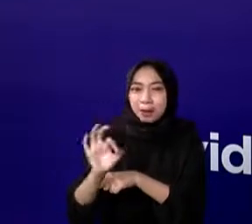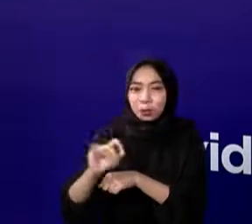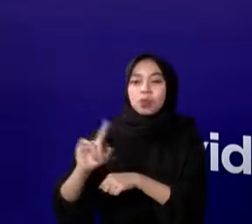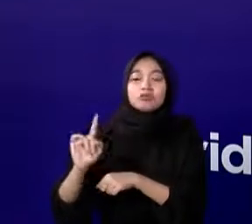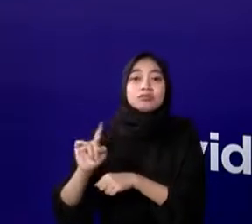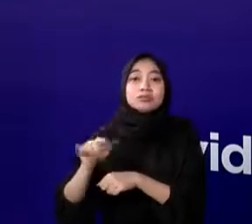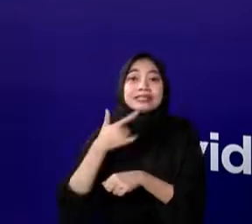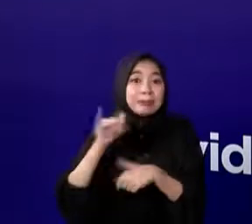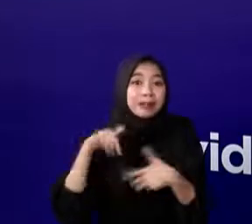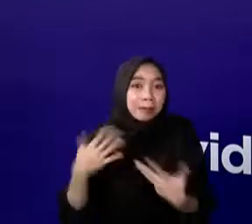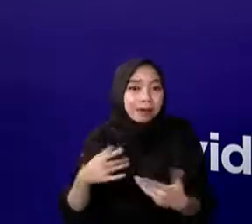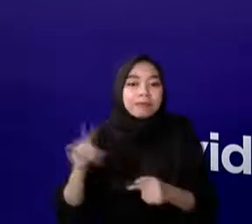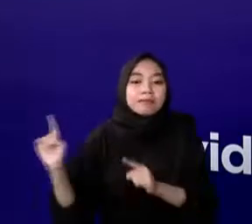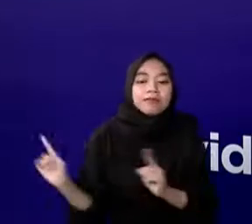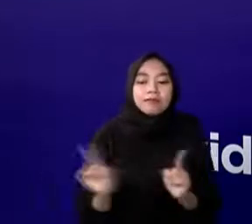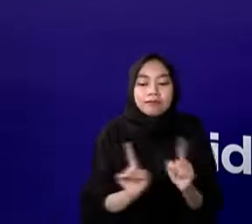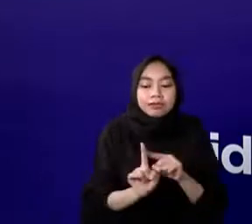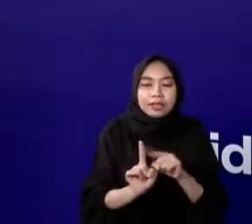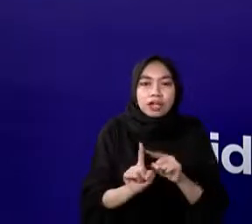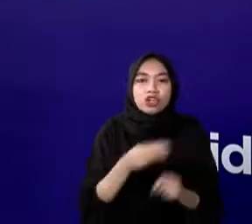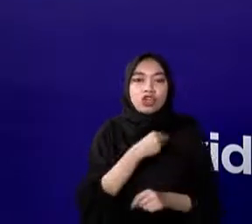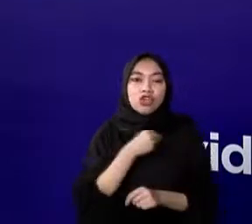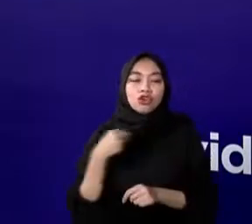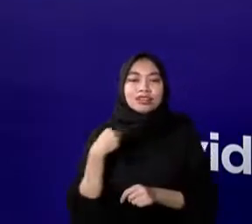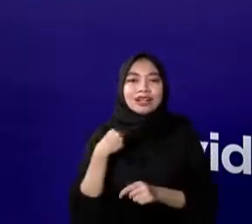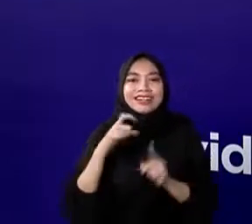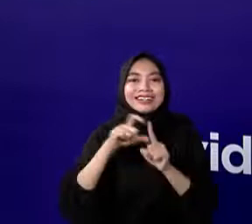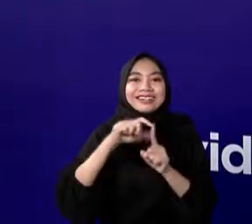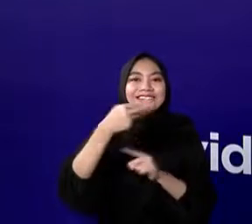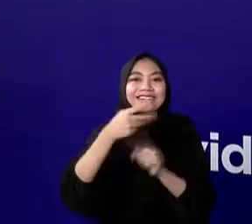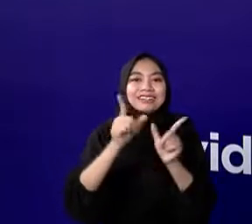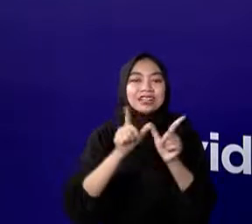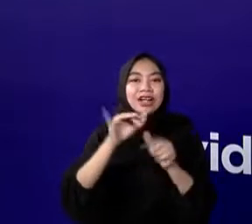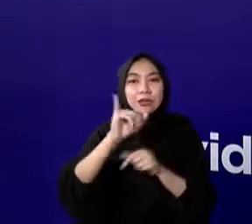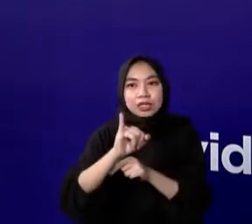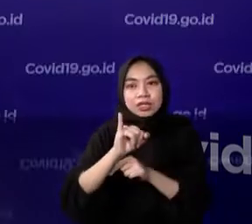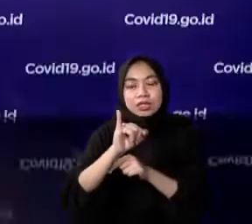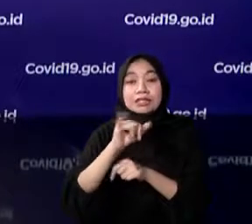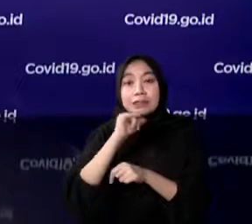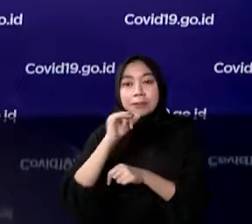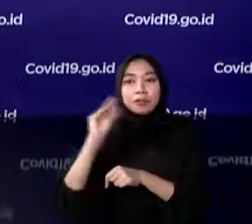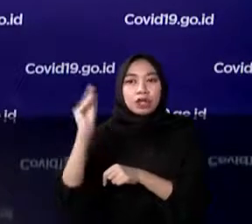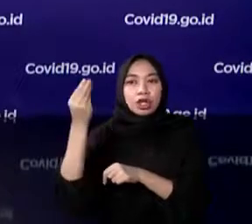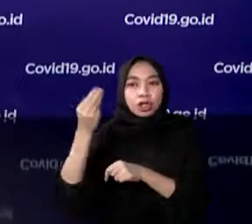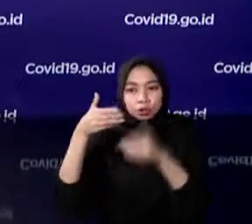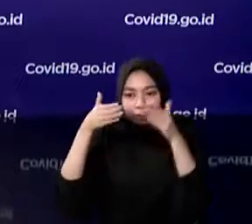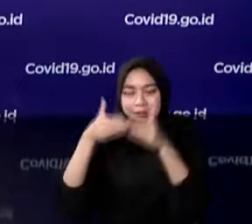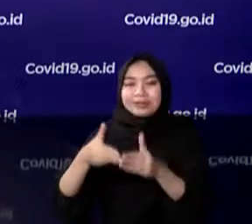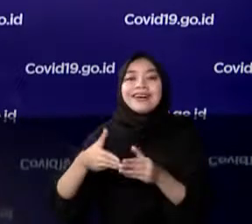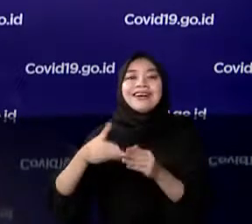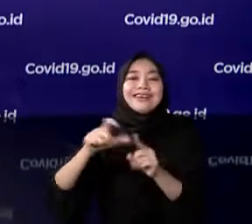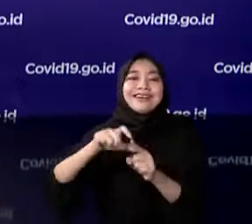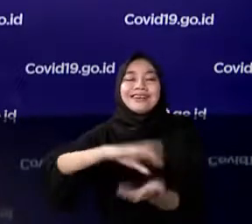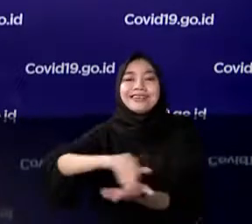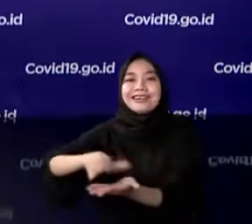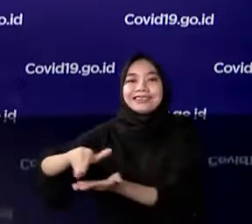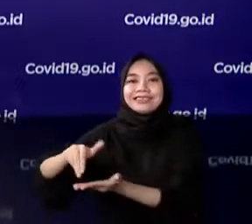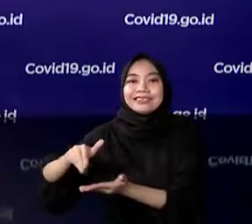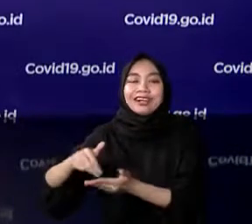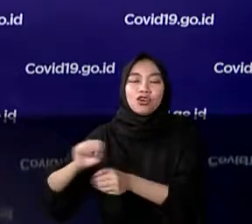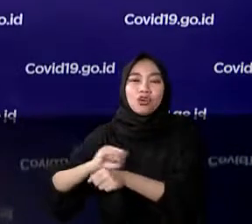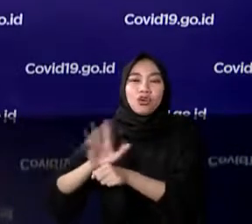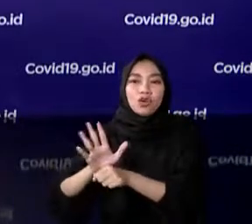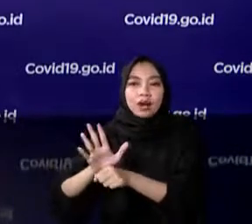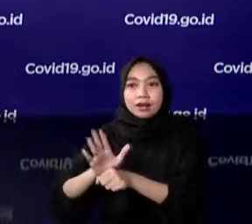studio pada siang hari ini Dr. Dewi Nur Aisyah selaku Ketua Bidang Data dan Teknologi Informasi Satgas